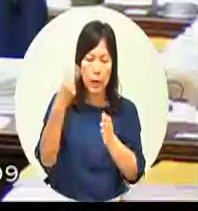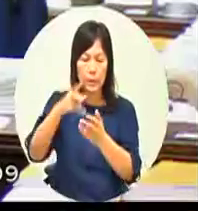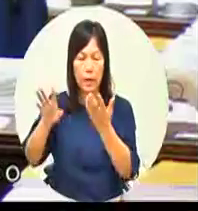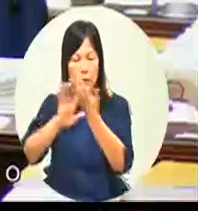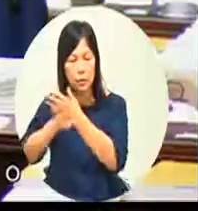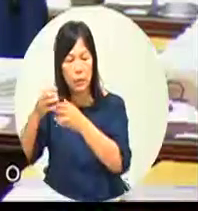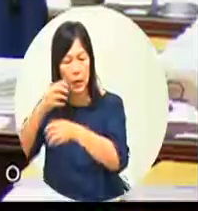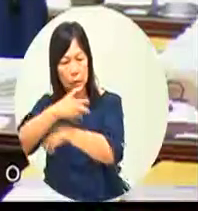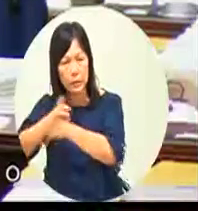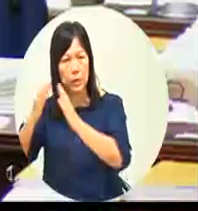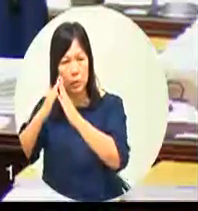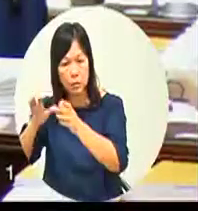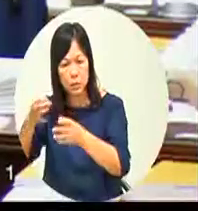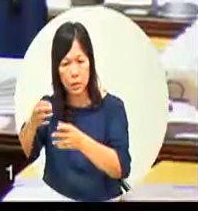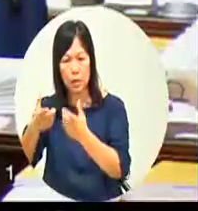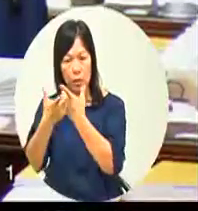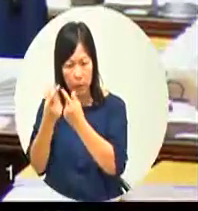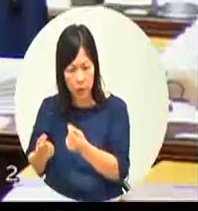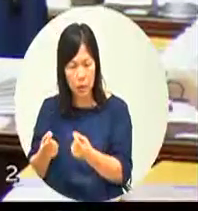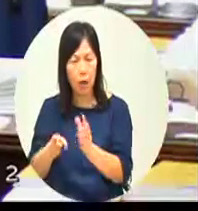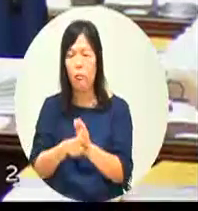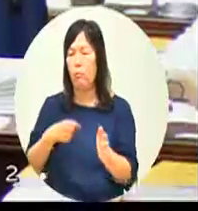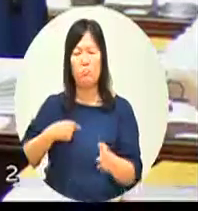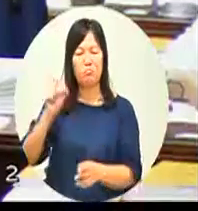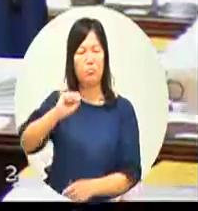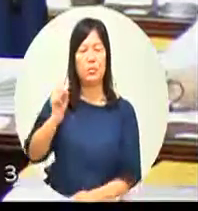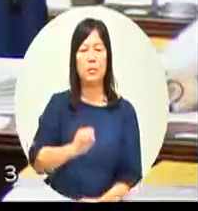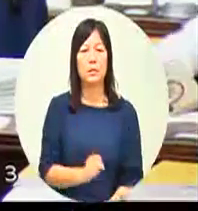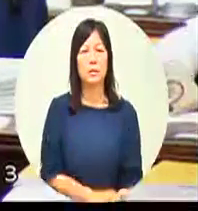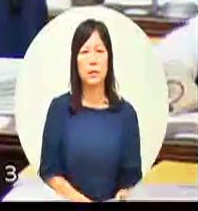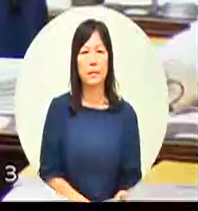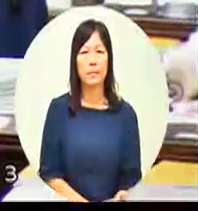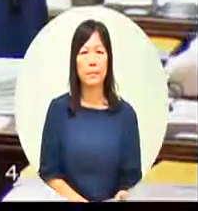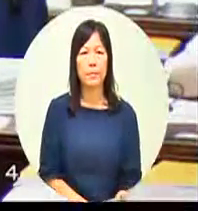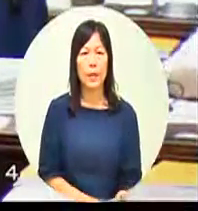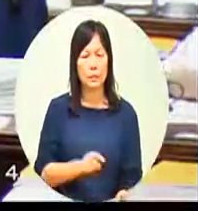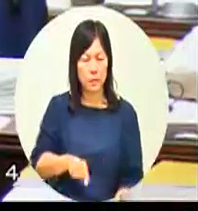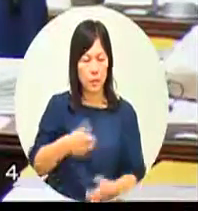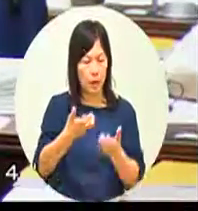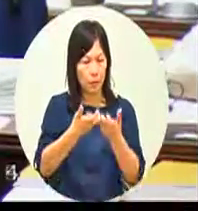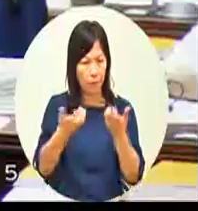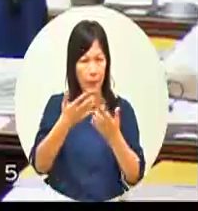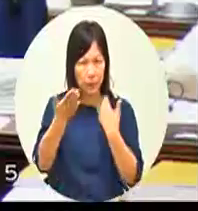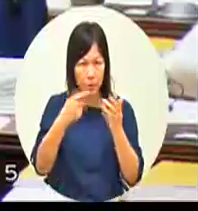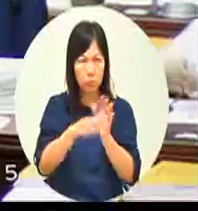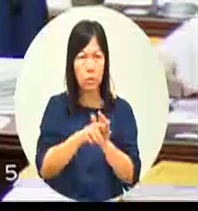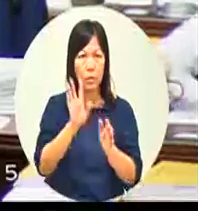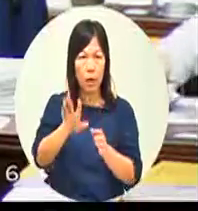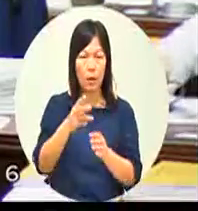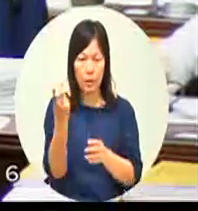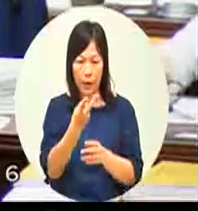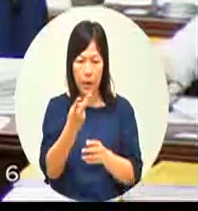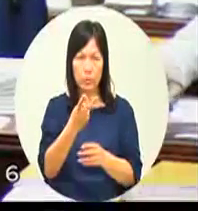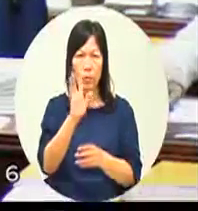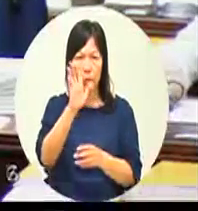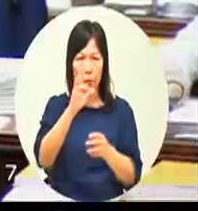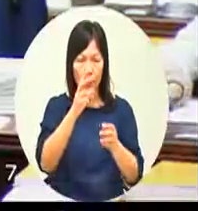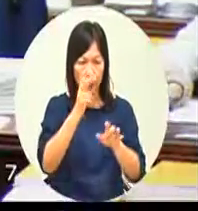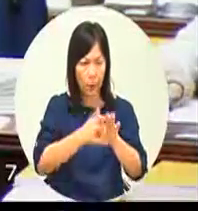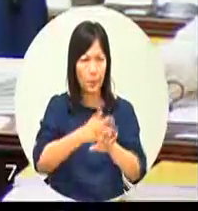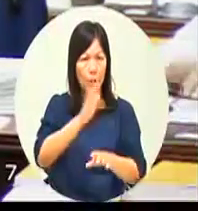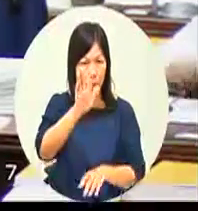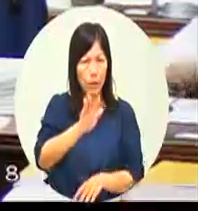一致的费用，这样我反对。所以这个地方你要厘清，要么你有两种方法，一个就